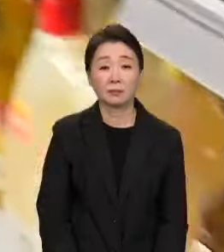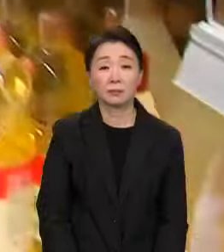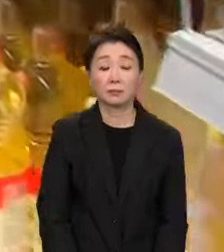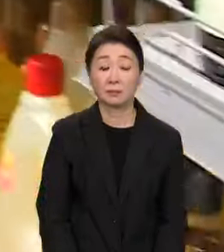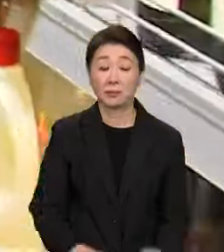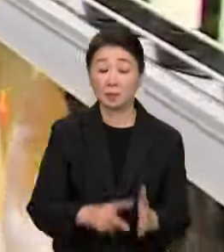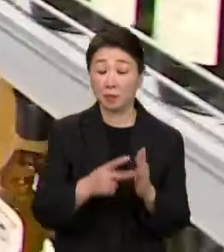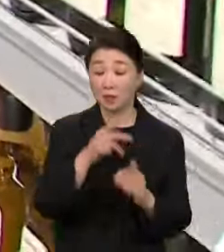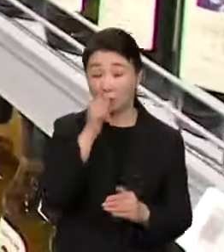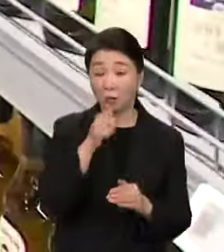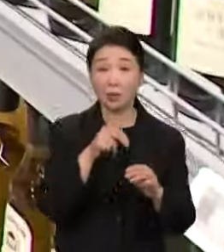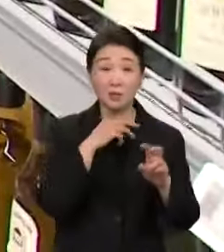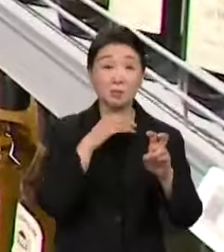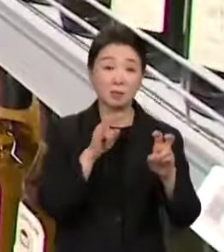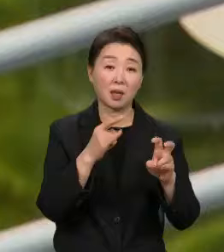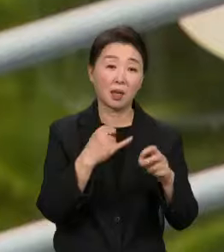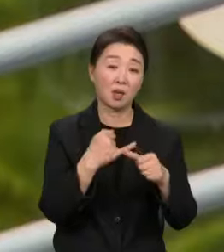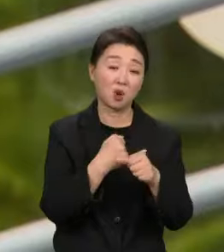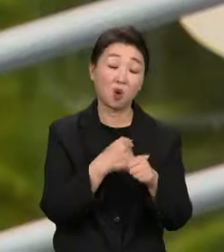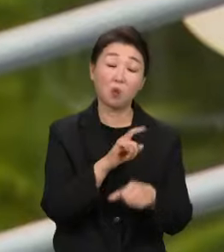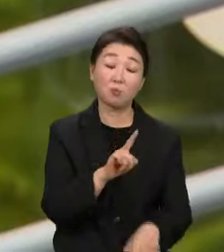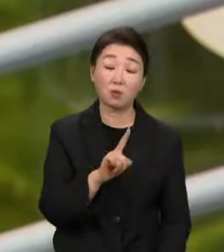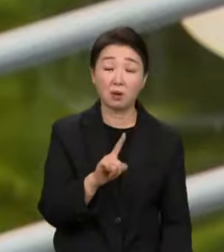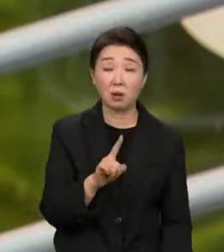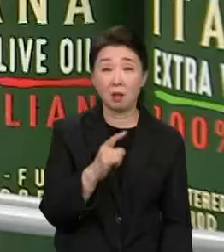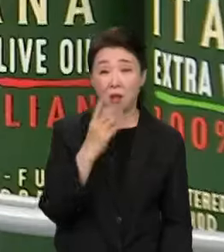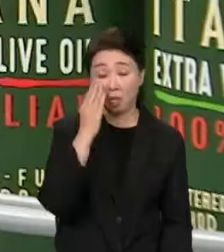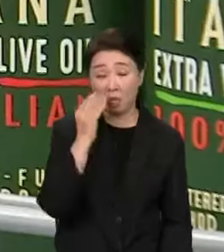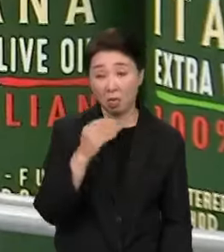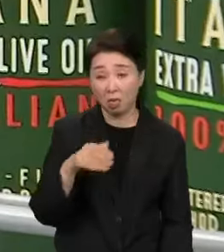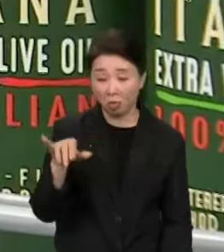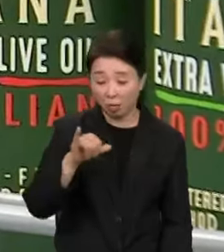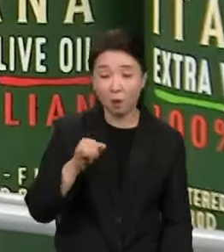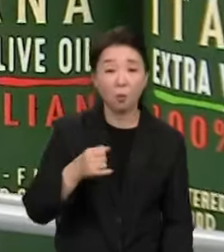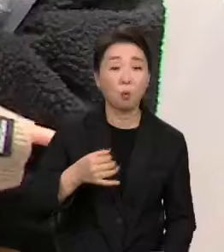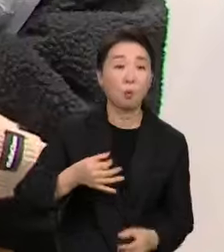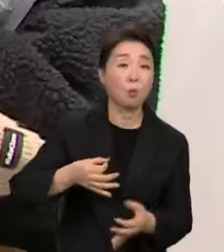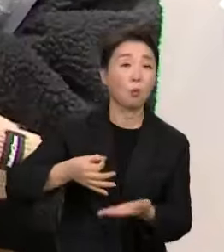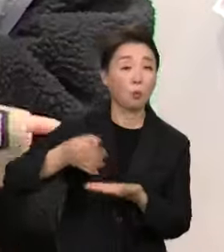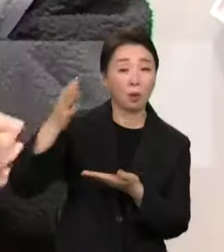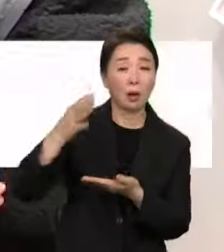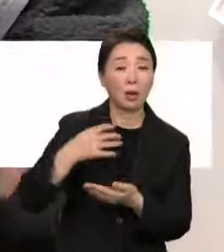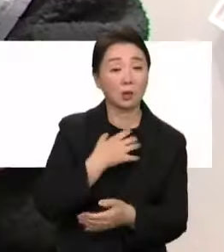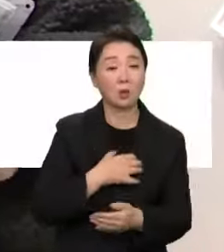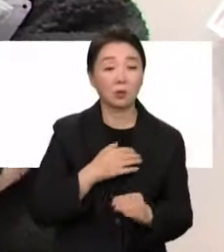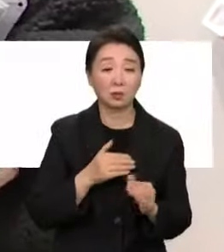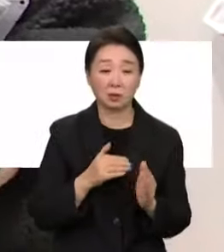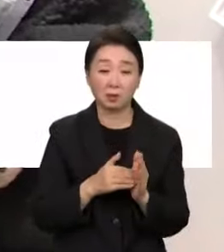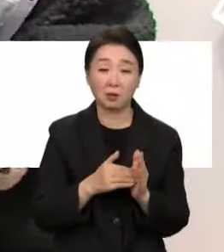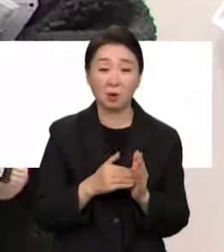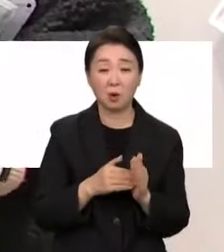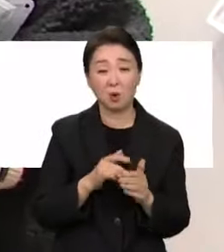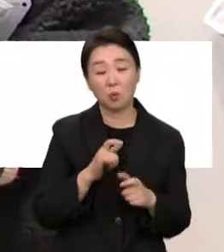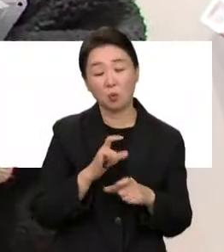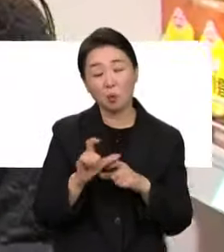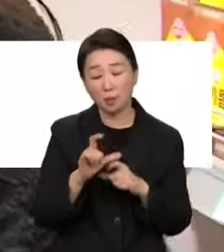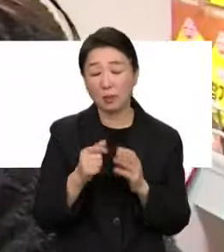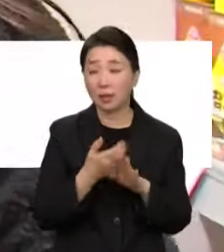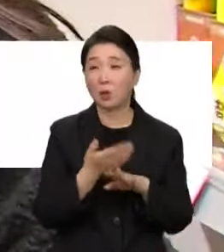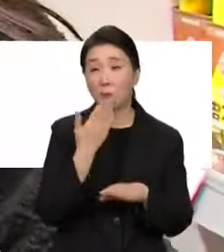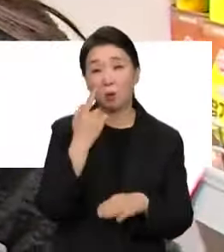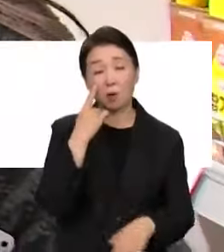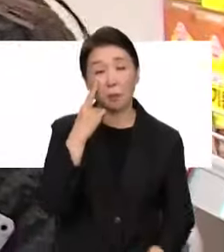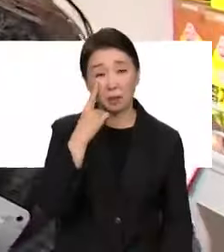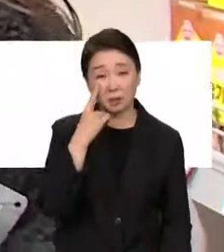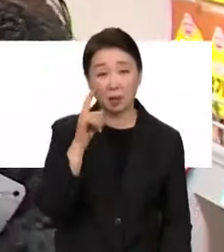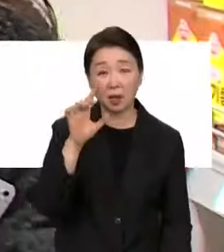파스타를 좋아하는 20대 커플은 계속 오르는 식용유 값이 걱정입니다. 고민을 했는데 그냥 다른 걸로 먹자 해서